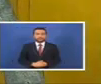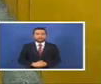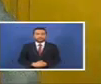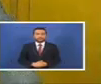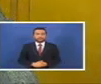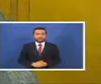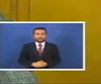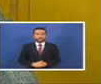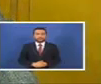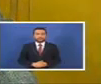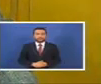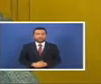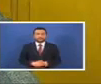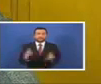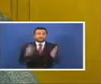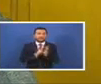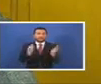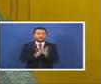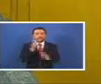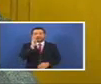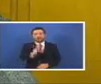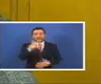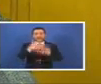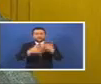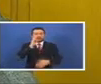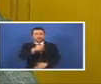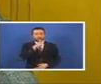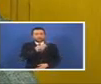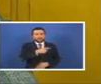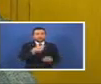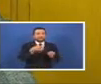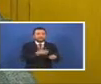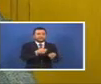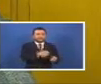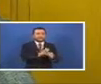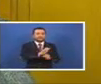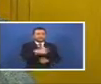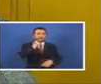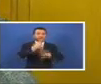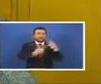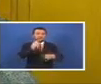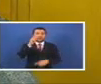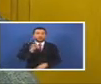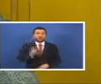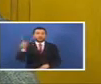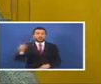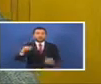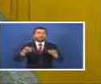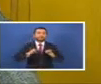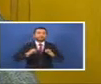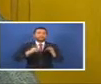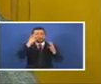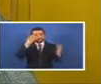Basına dönük baskıları dile getirmekten usandık.